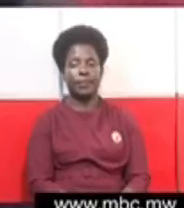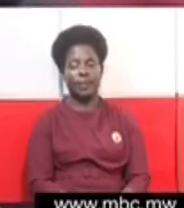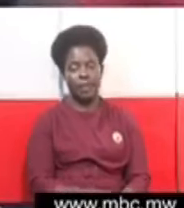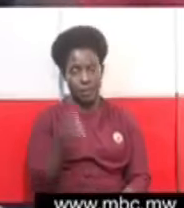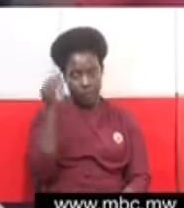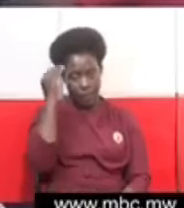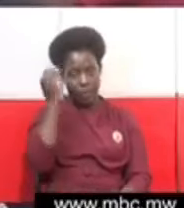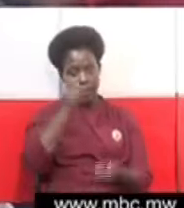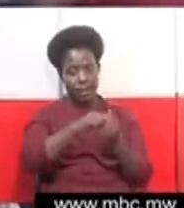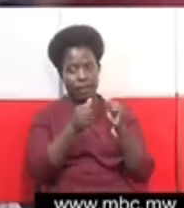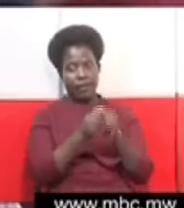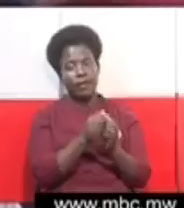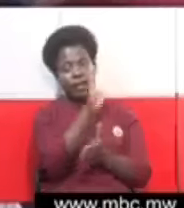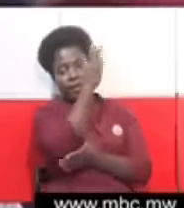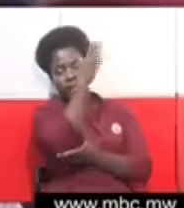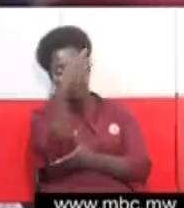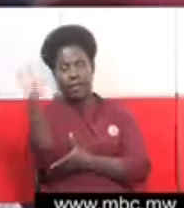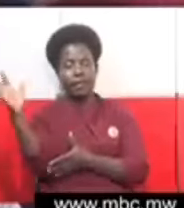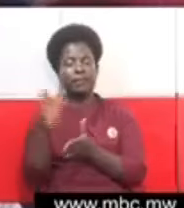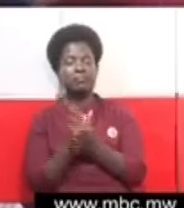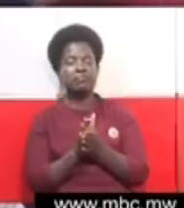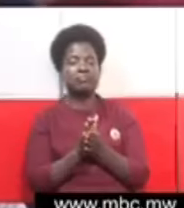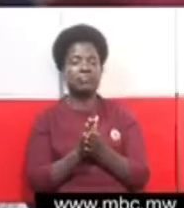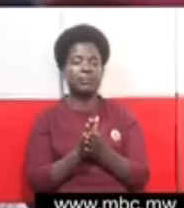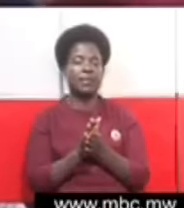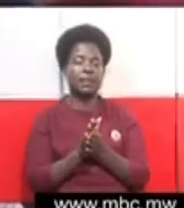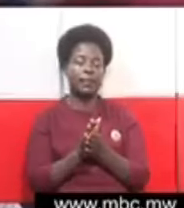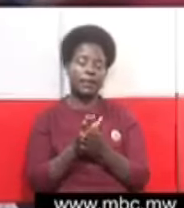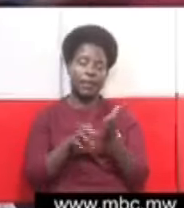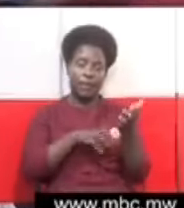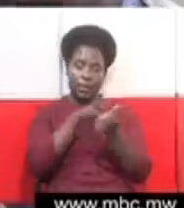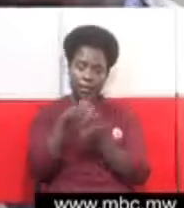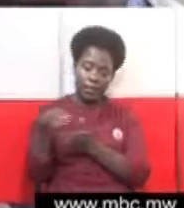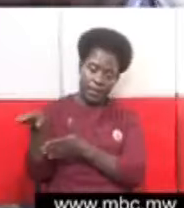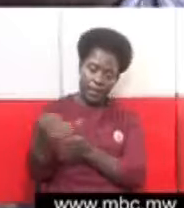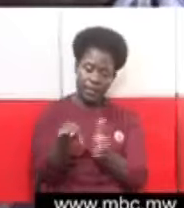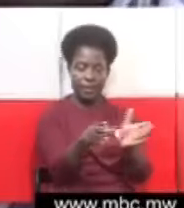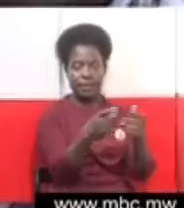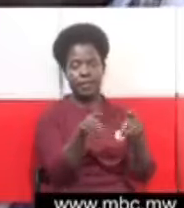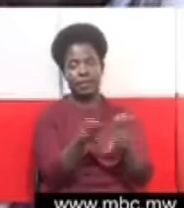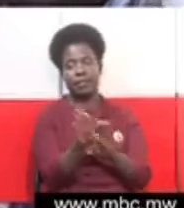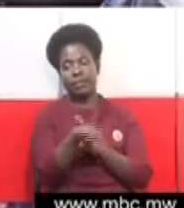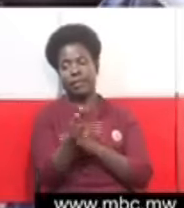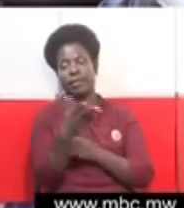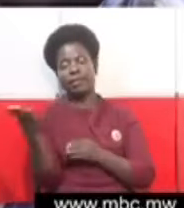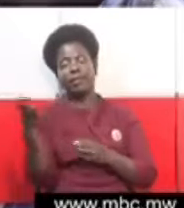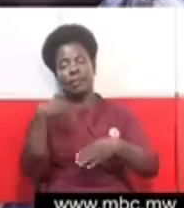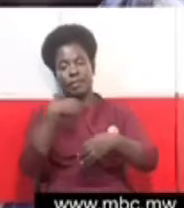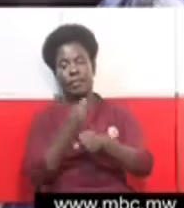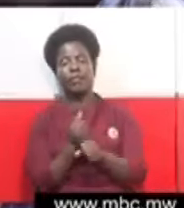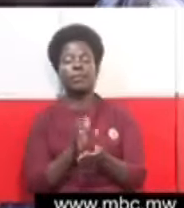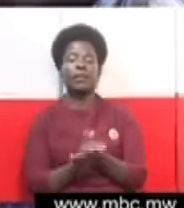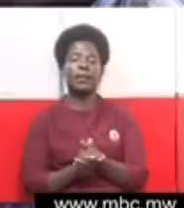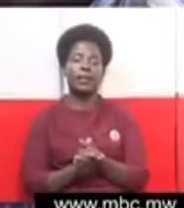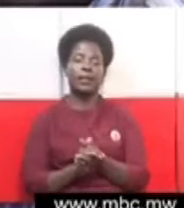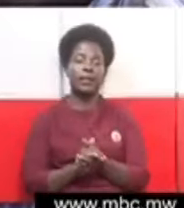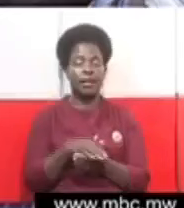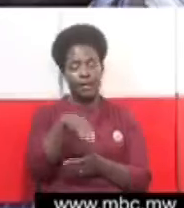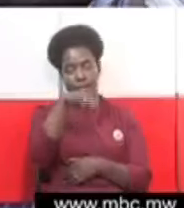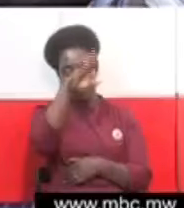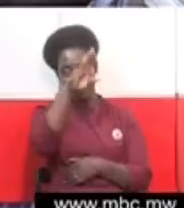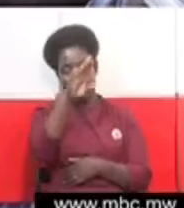Pozindikira mavuto azachirengedwe omwe amakhudzanso mitsinje ndi madambo komwe bungwe lopereka madzi la Northern Region Water